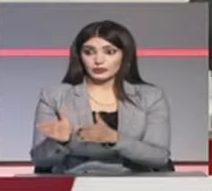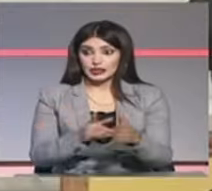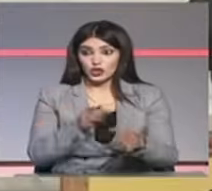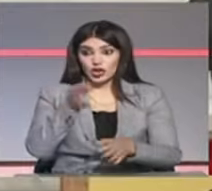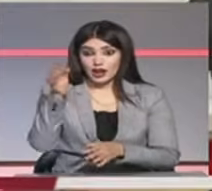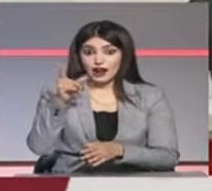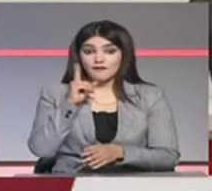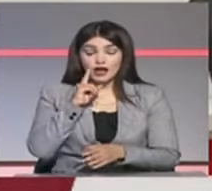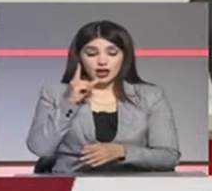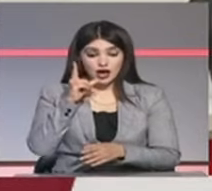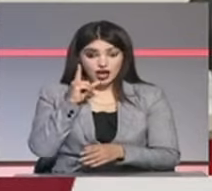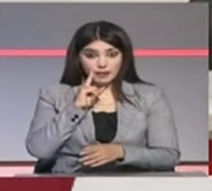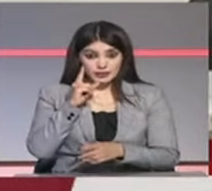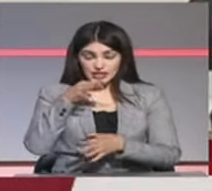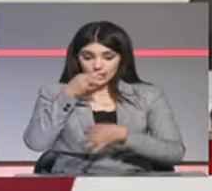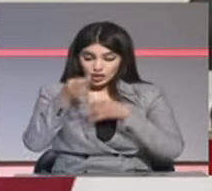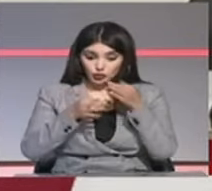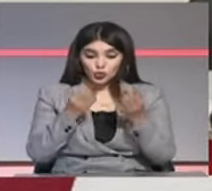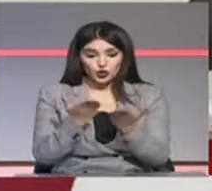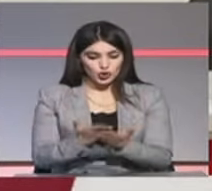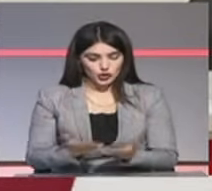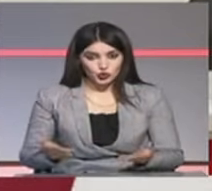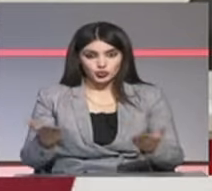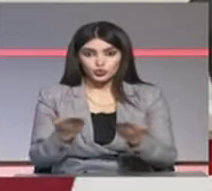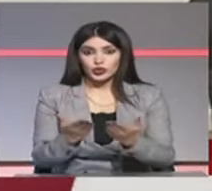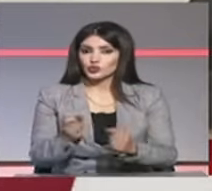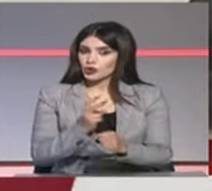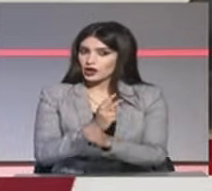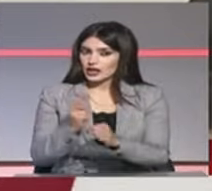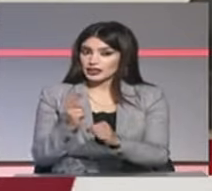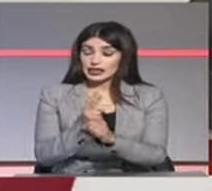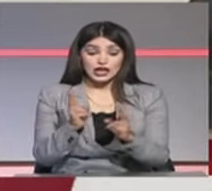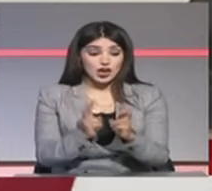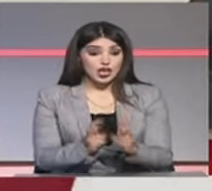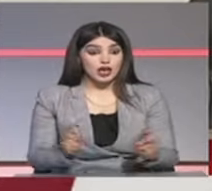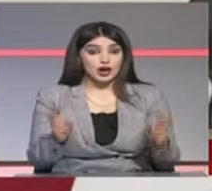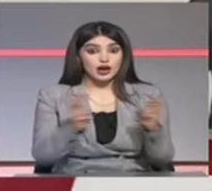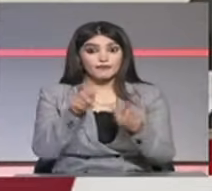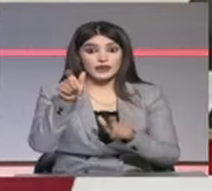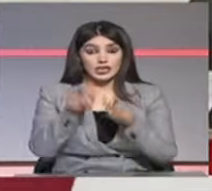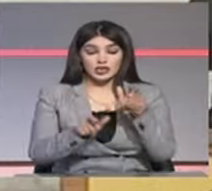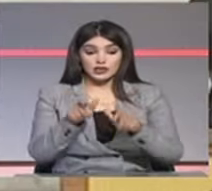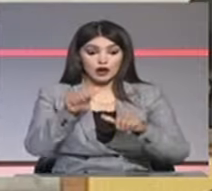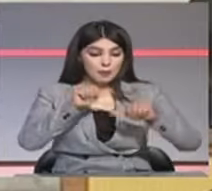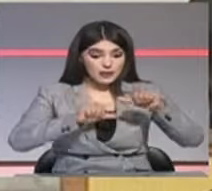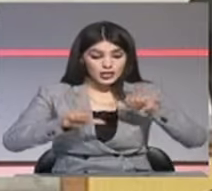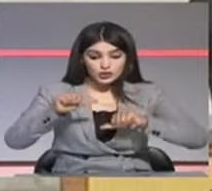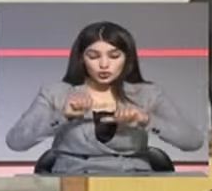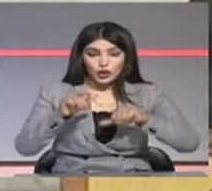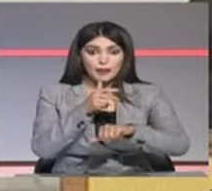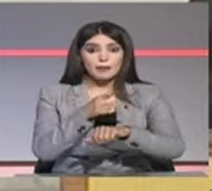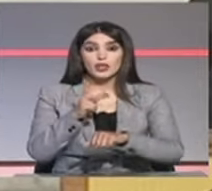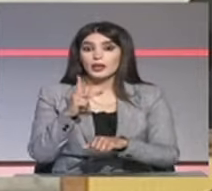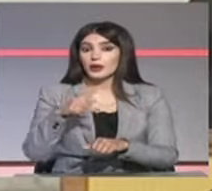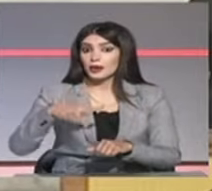المؤشرات اللي هي عنا اه نسبه الى نسبه التحرير الايجابيه